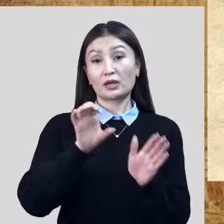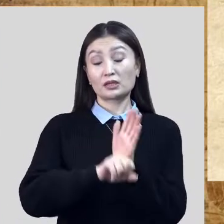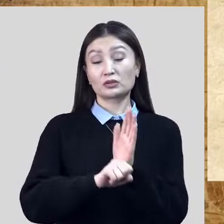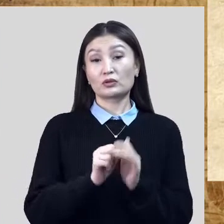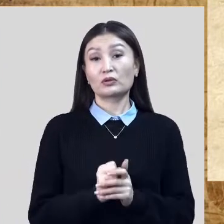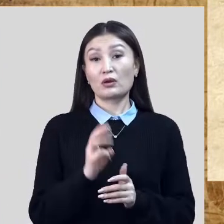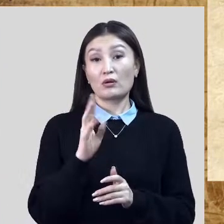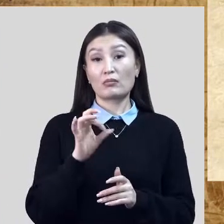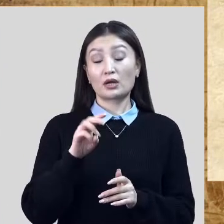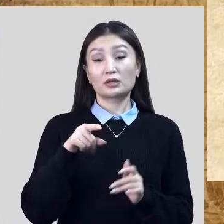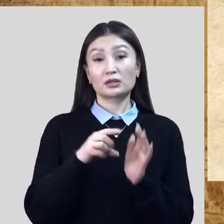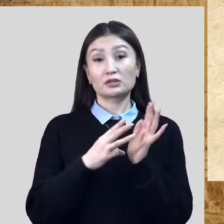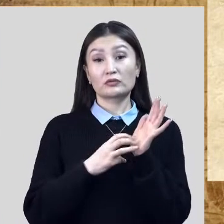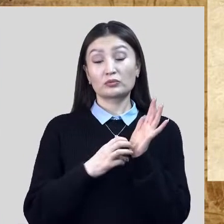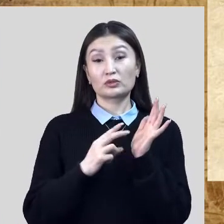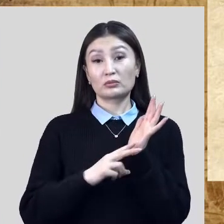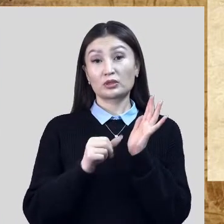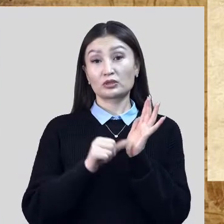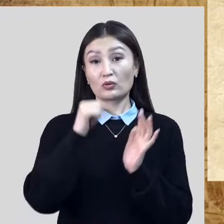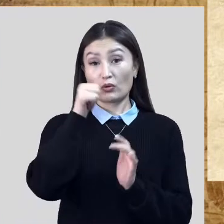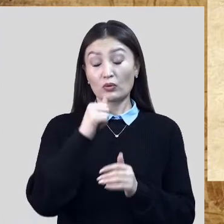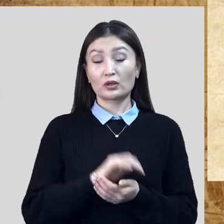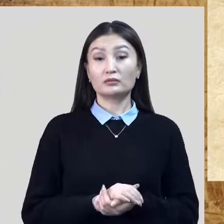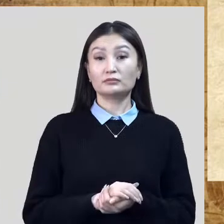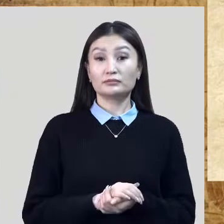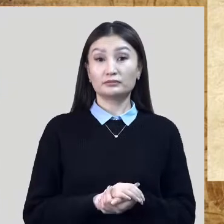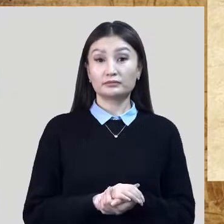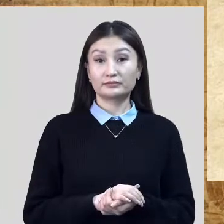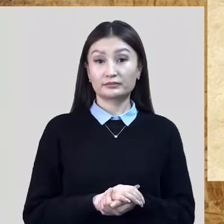казнен в марте 1876 года.